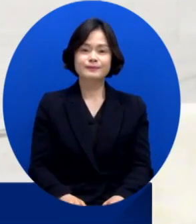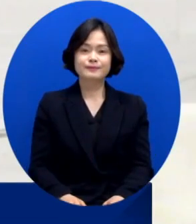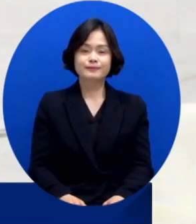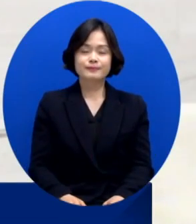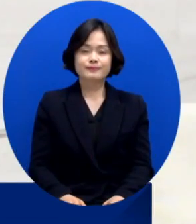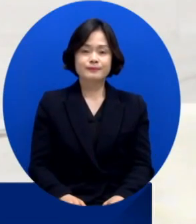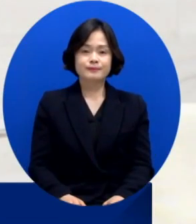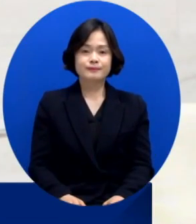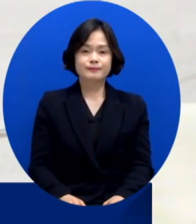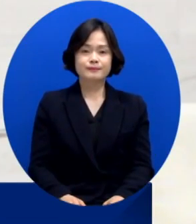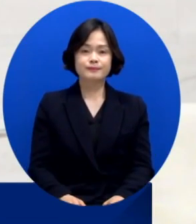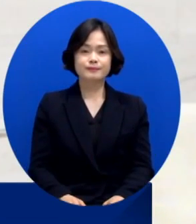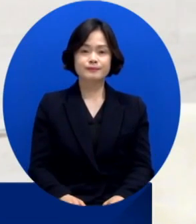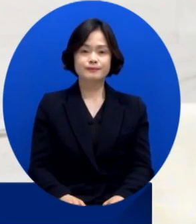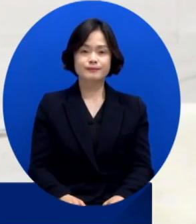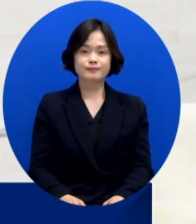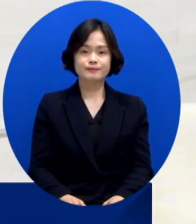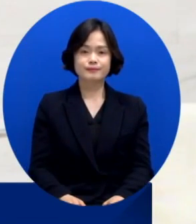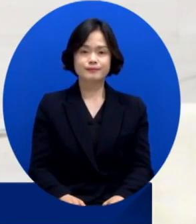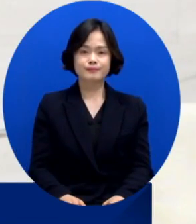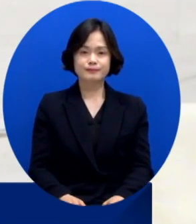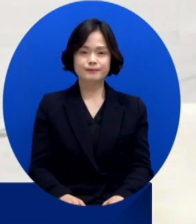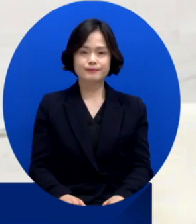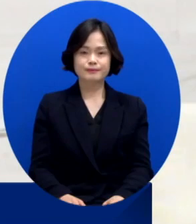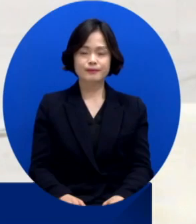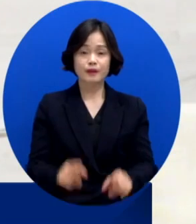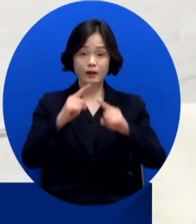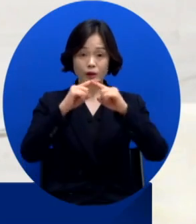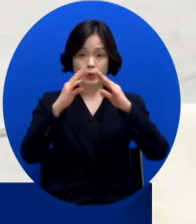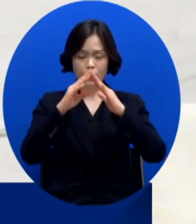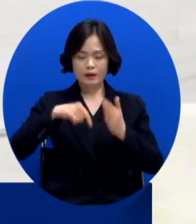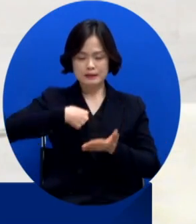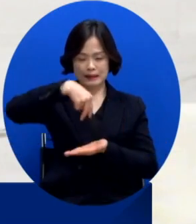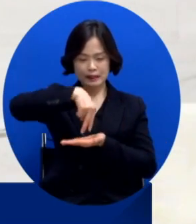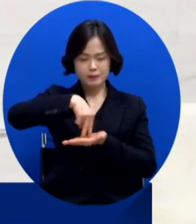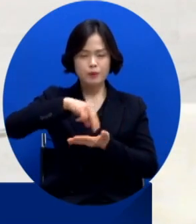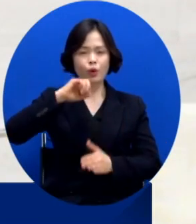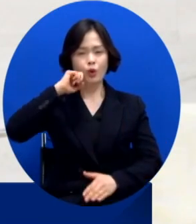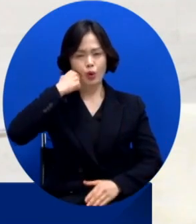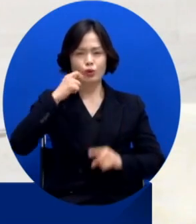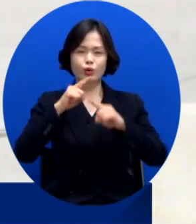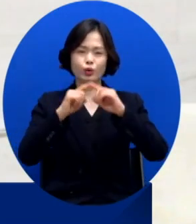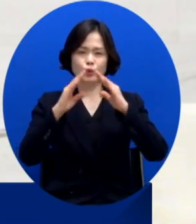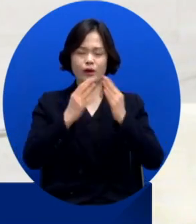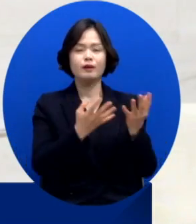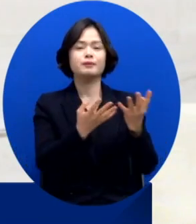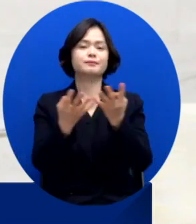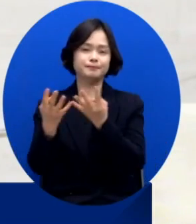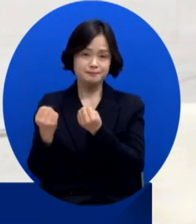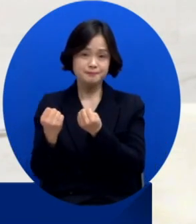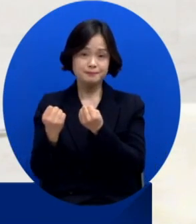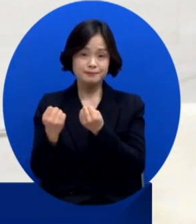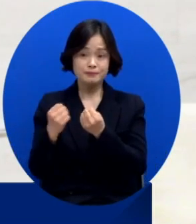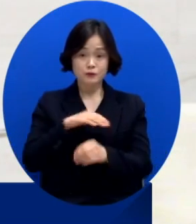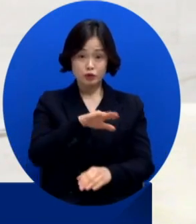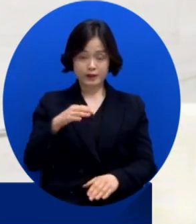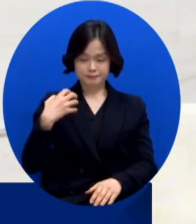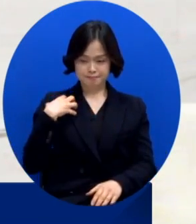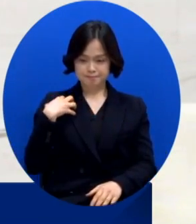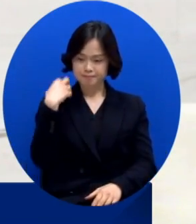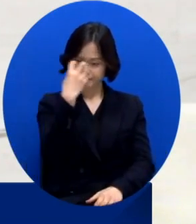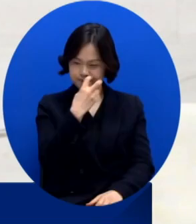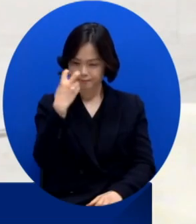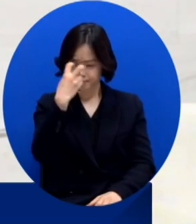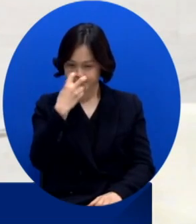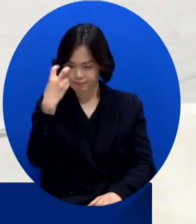자립하기 어려운 또 상가 건물이 상당히 많은 줄 압니다. 그런데 그런 어려운 교회들을 돌아보면서 단 십시일반 서로